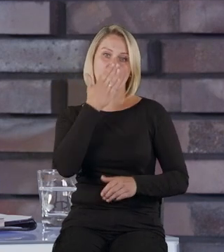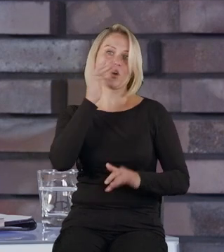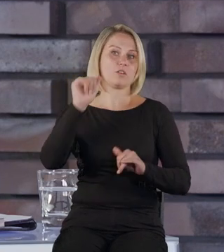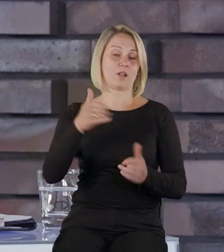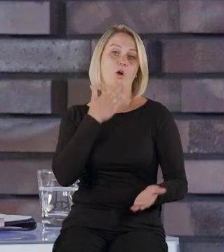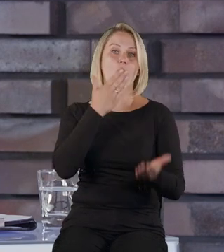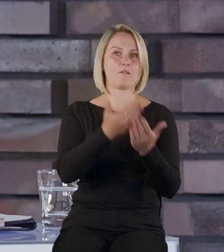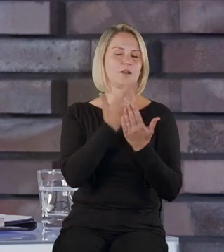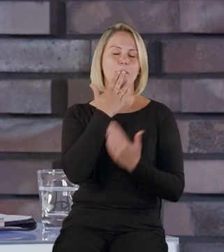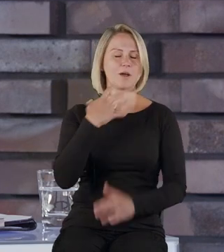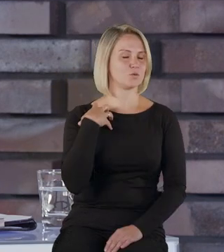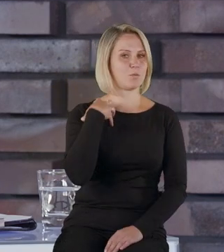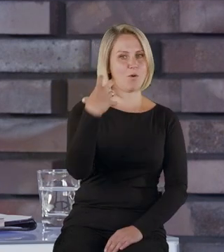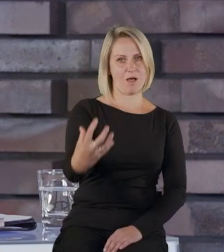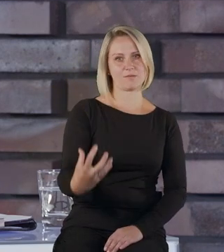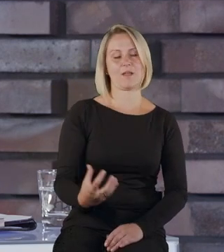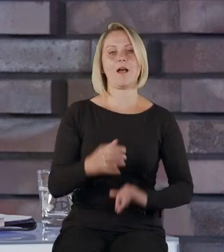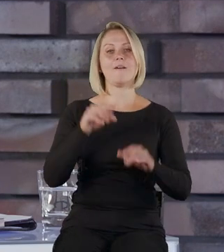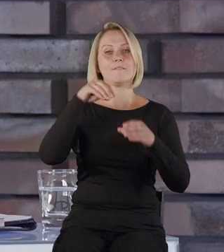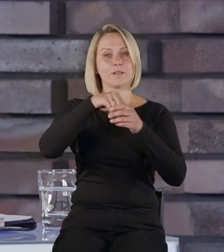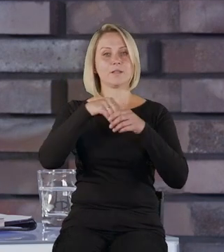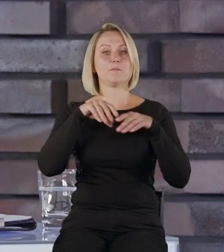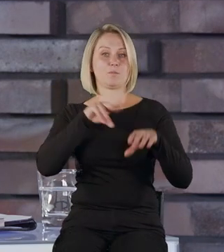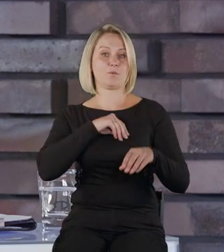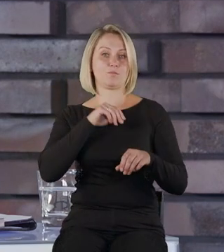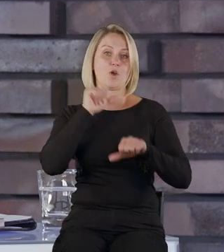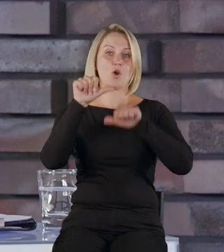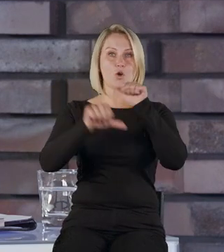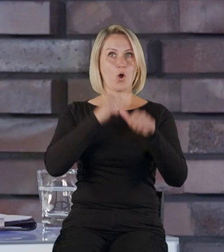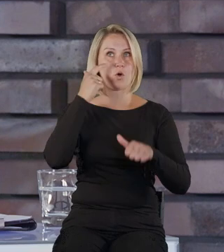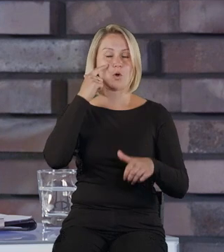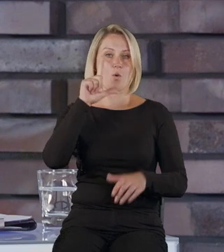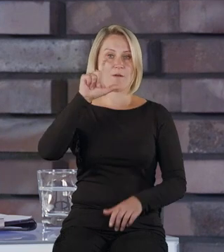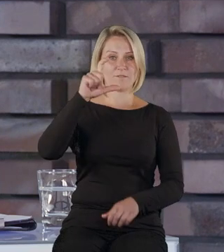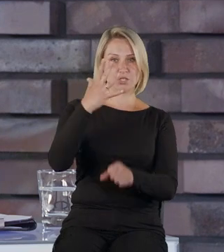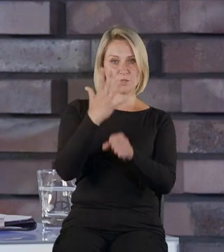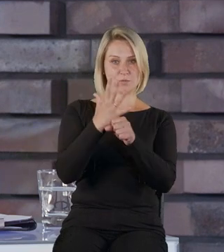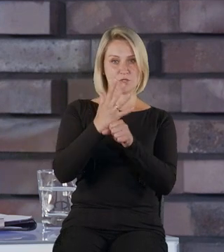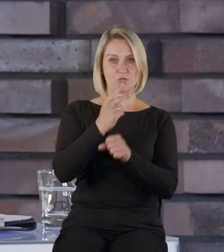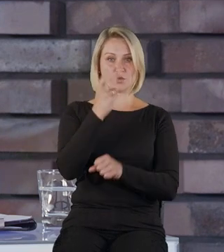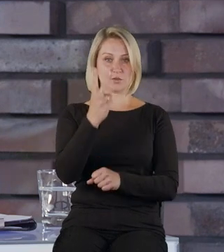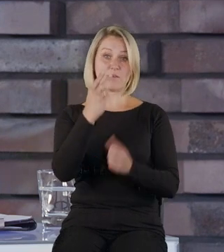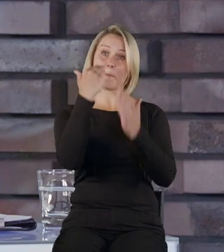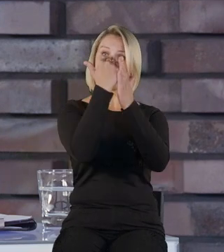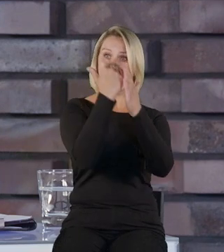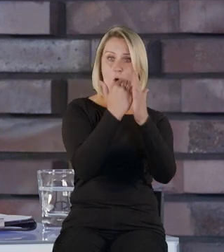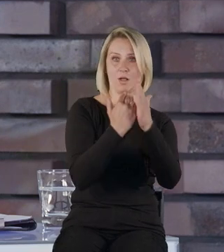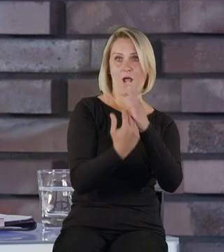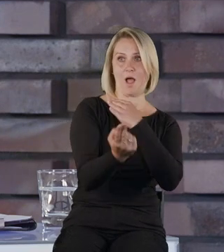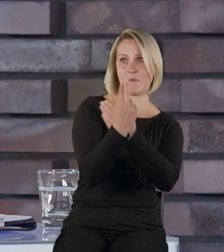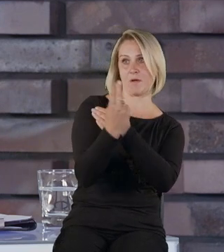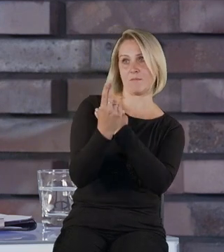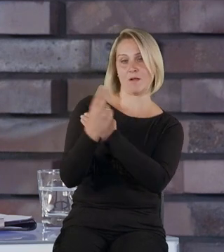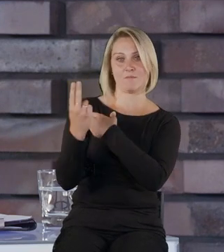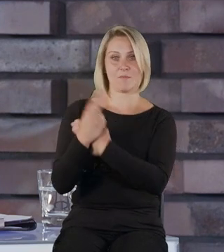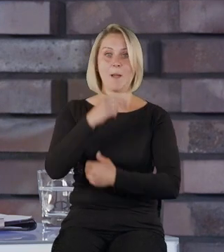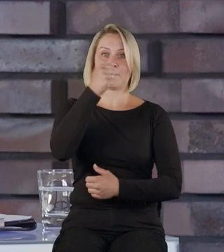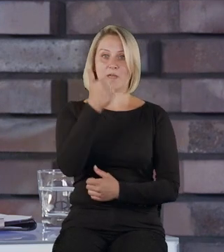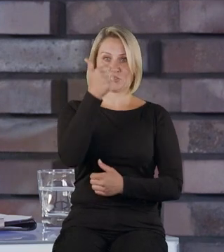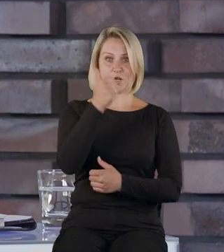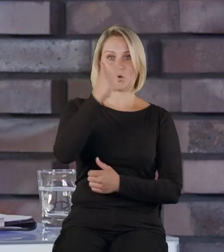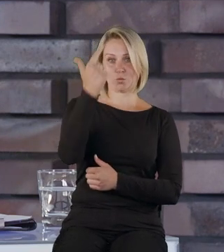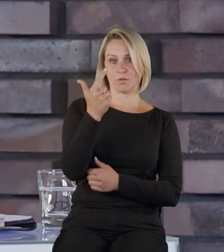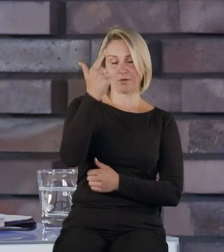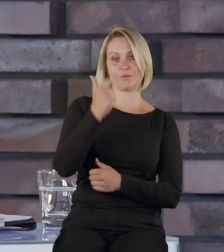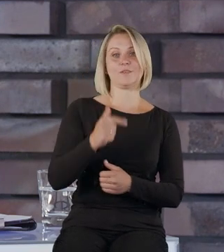jest bardzo, bardzo bogata, ponieważ przewidzieliśmy na kolejny rok aż 252 programy rekrutacyjne na studiach pierwszego i